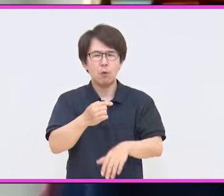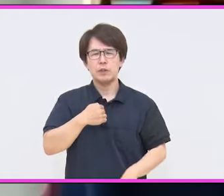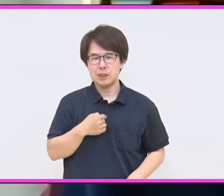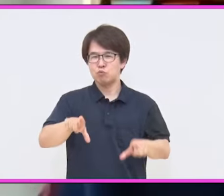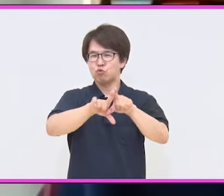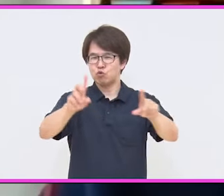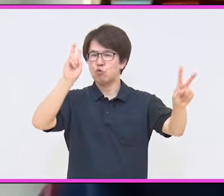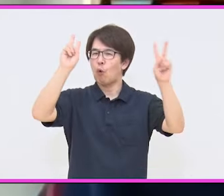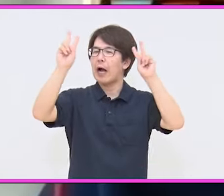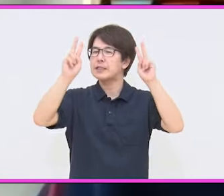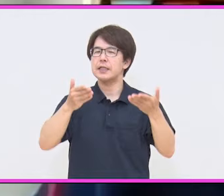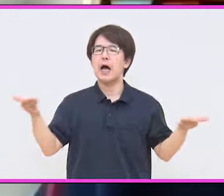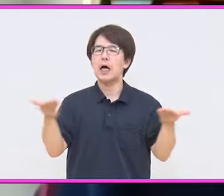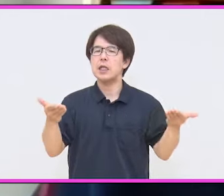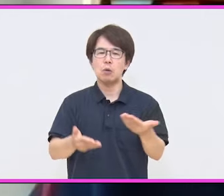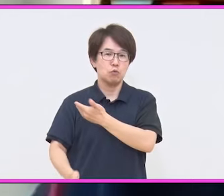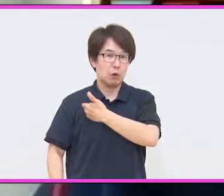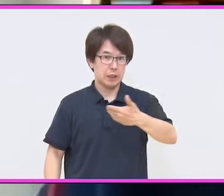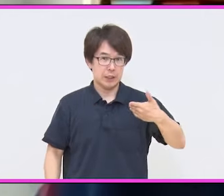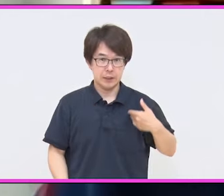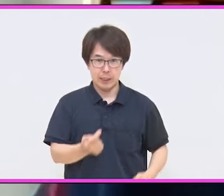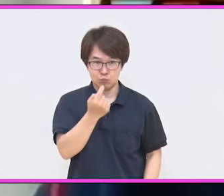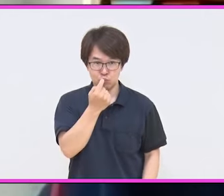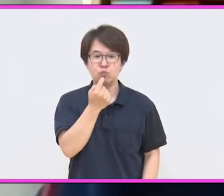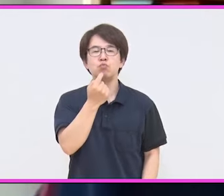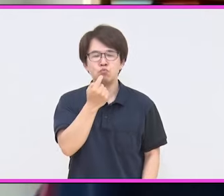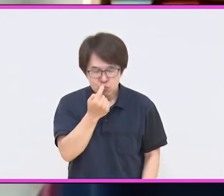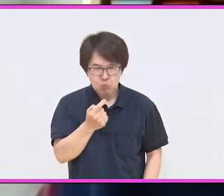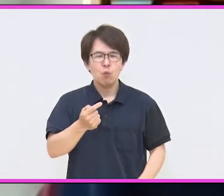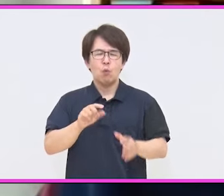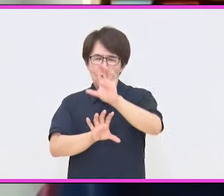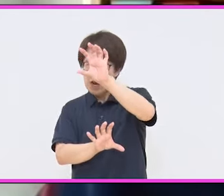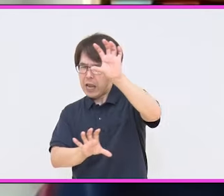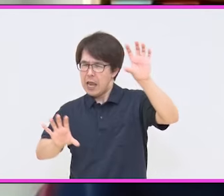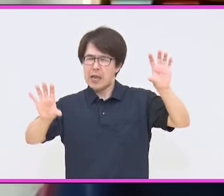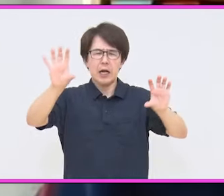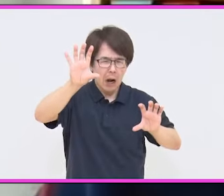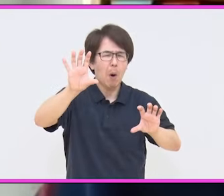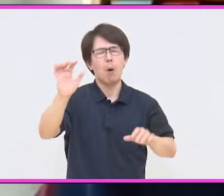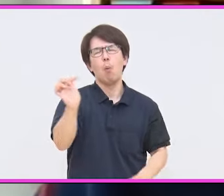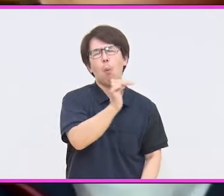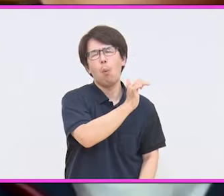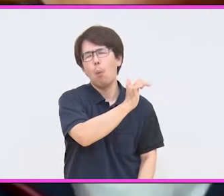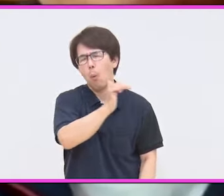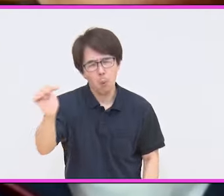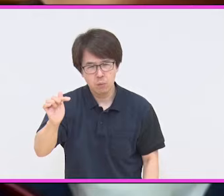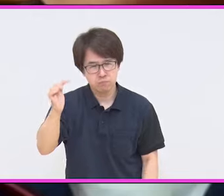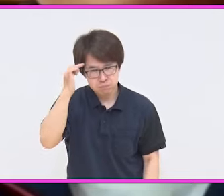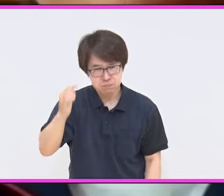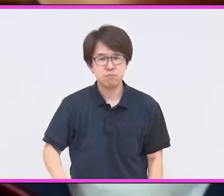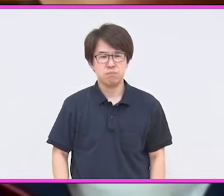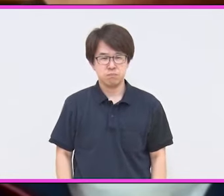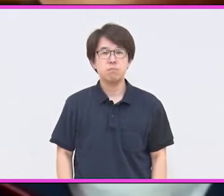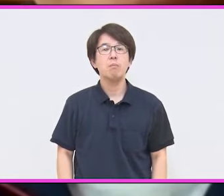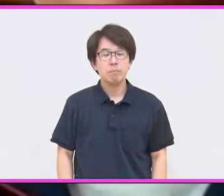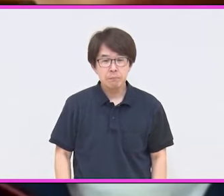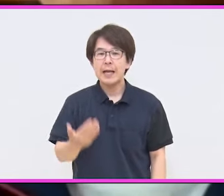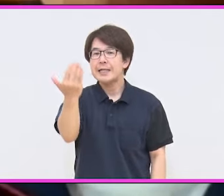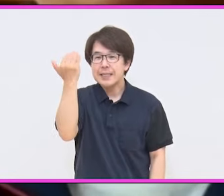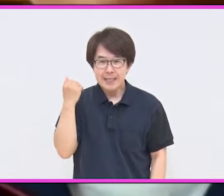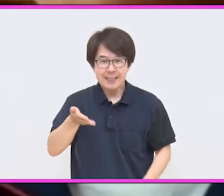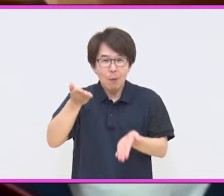normal company is immense difference. And as I say, there is still a long way to